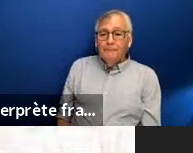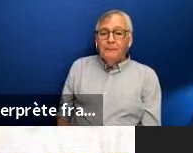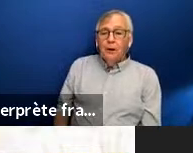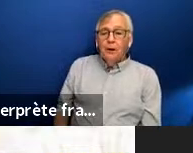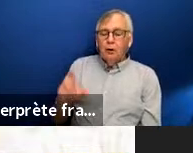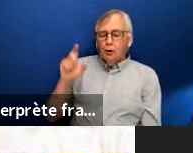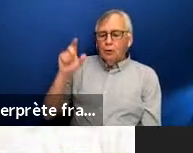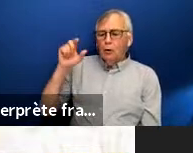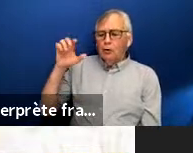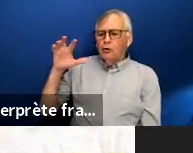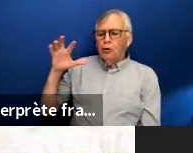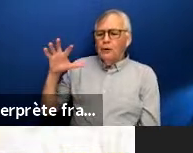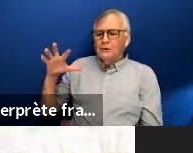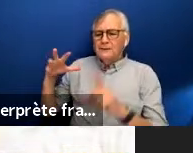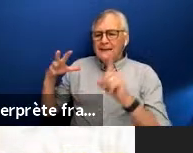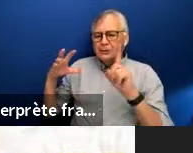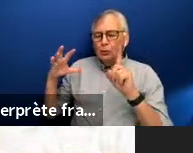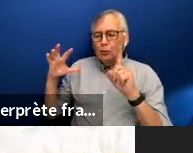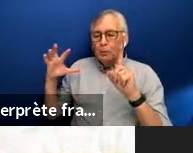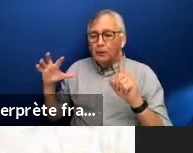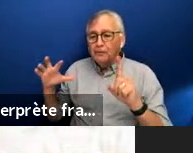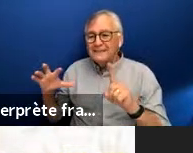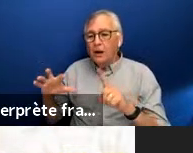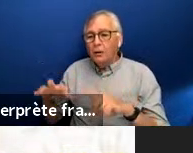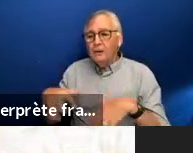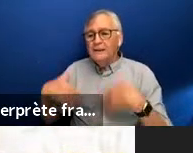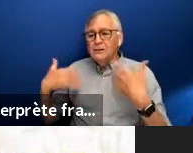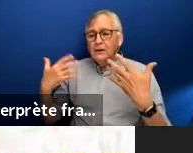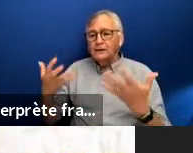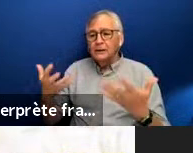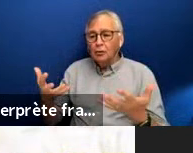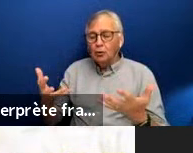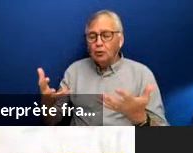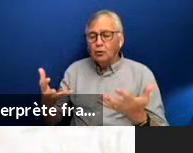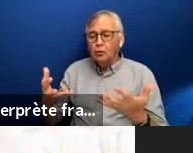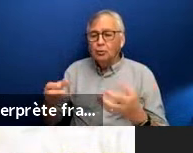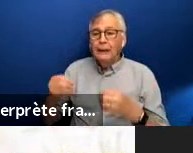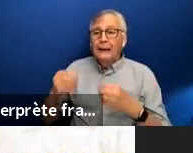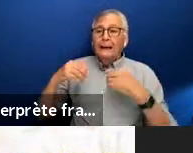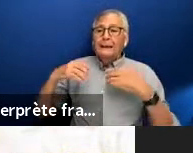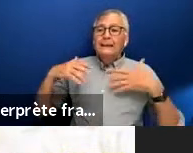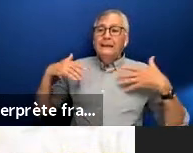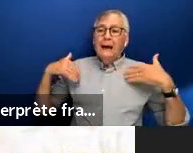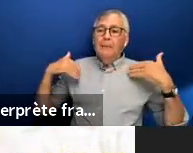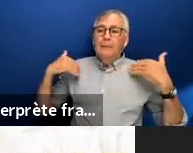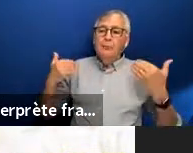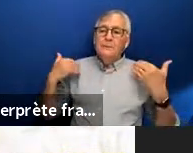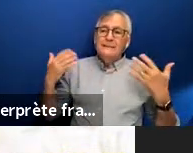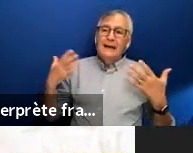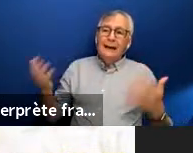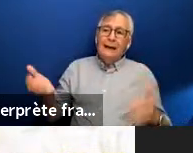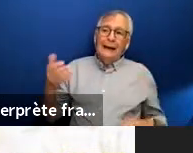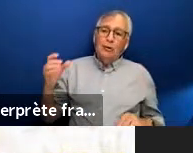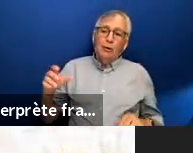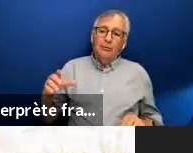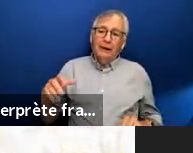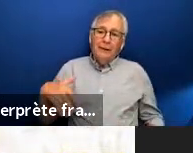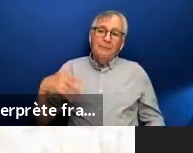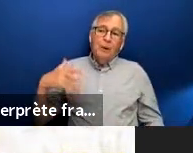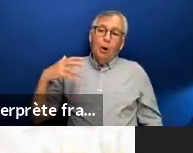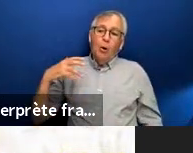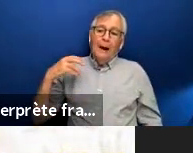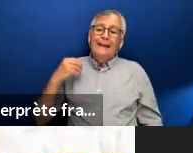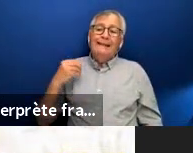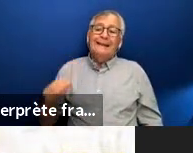colloque d'une association de professeurs et d'éducateurs de sourds qui, en